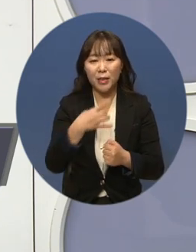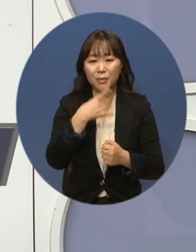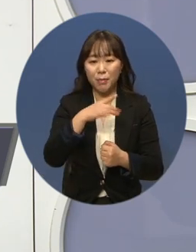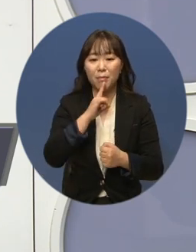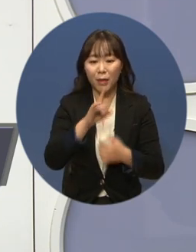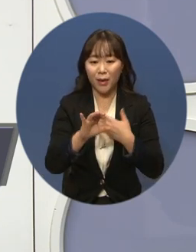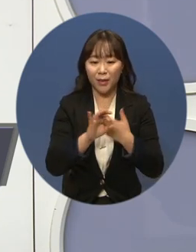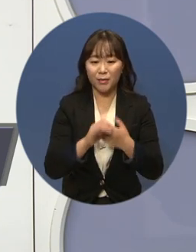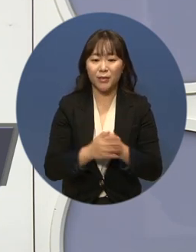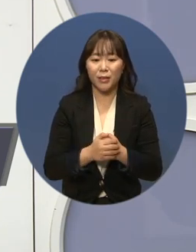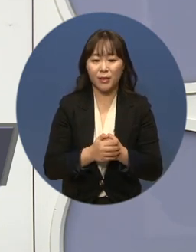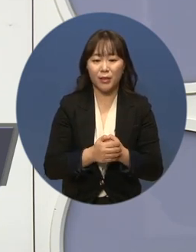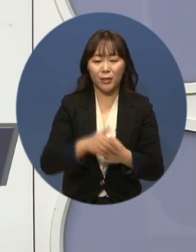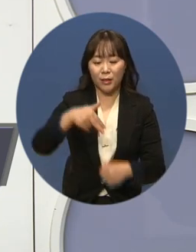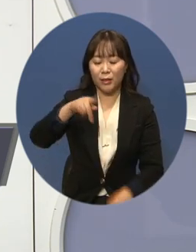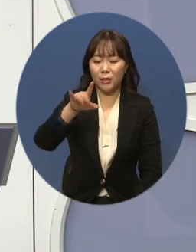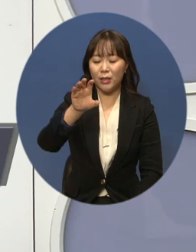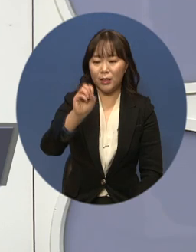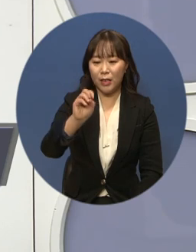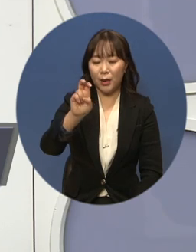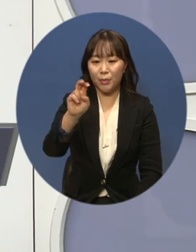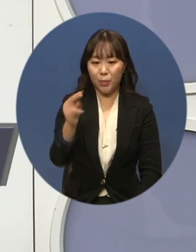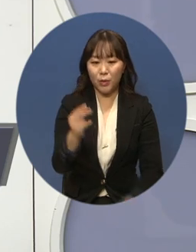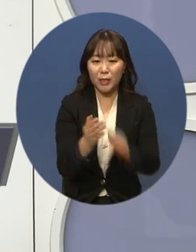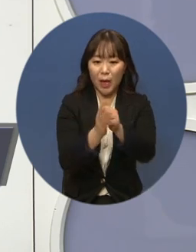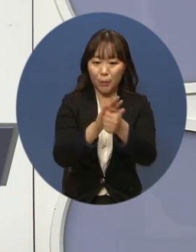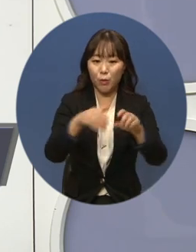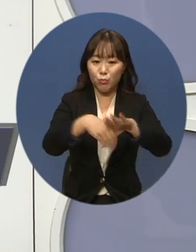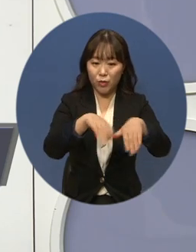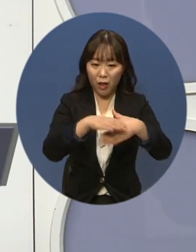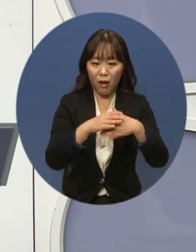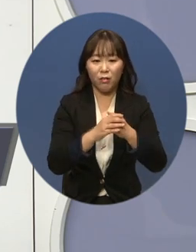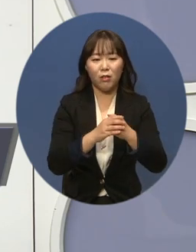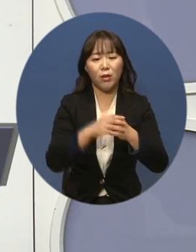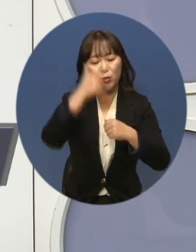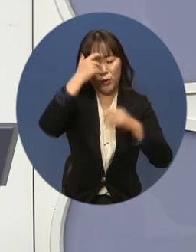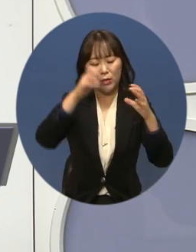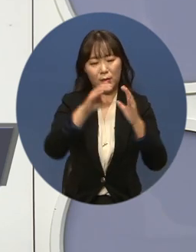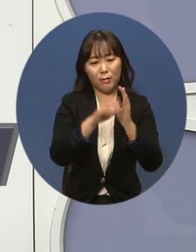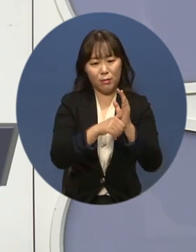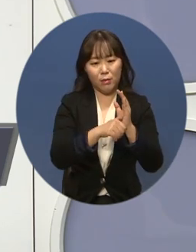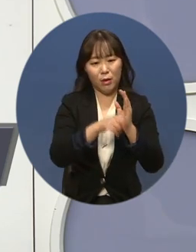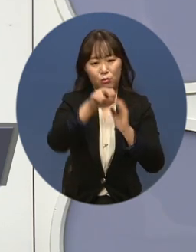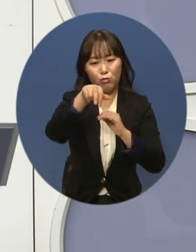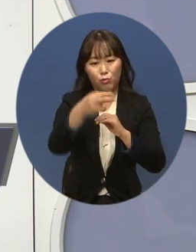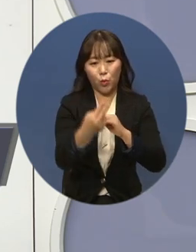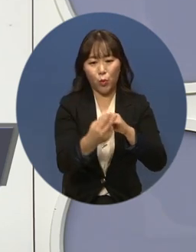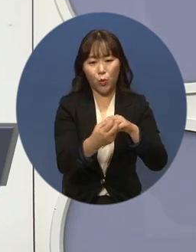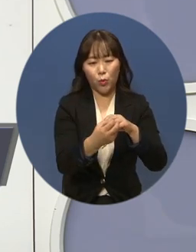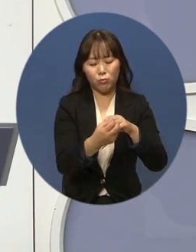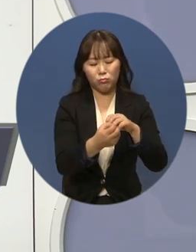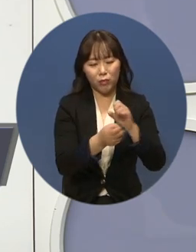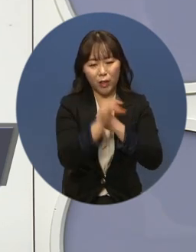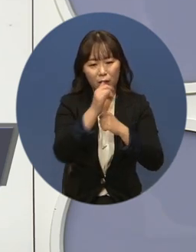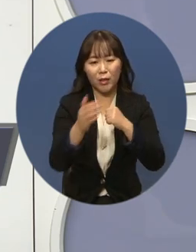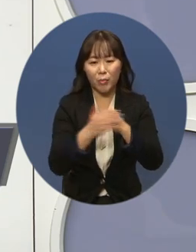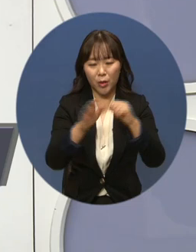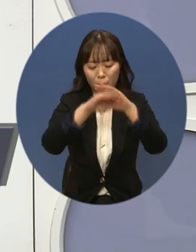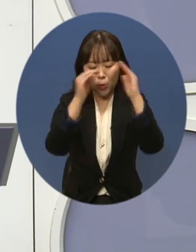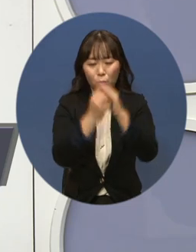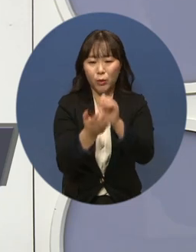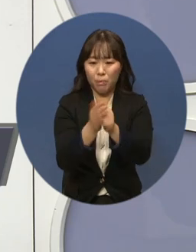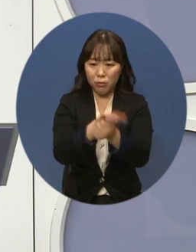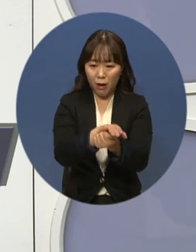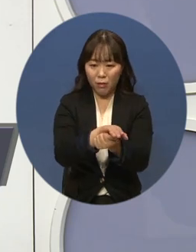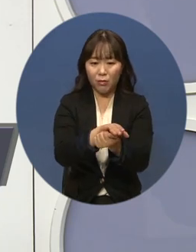들면 그 장묘 문화 있지 않습니까? 네. 조선 이제 유교 영향을 받아서 대부분 이제 매장을 하지 않습니까? 근데